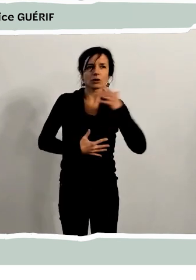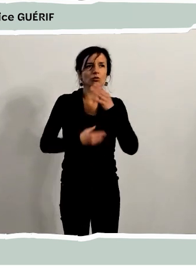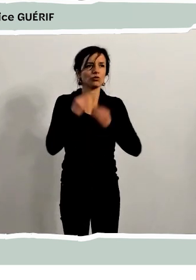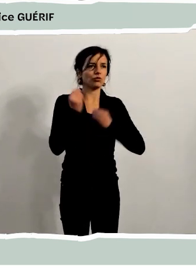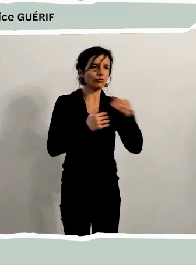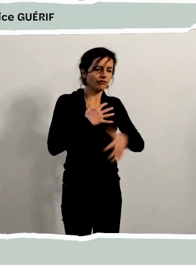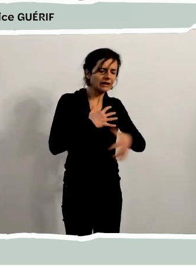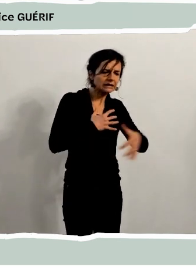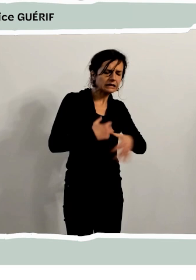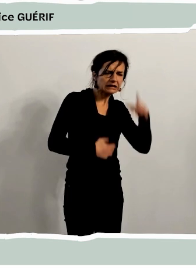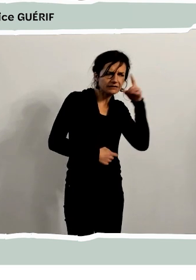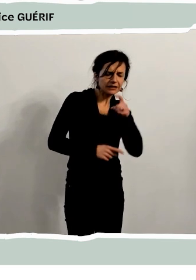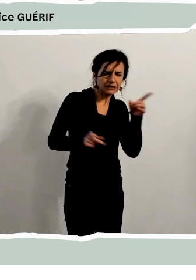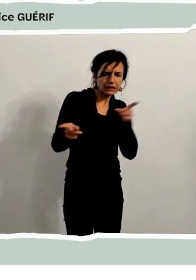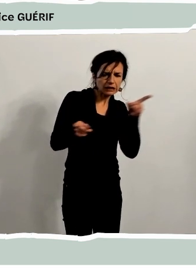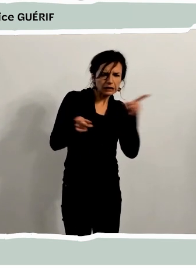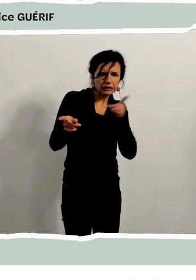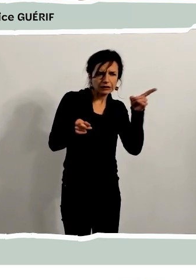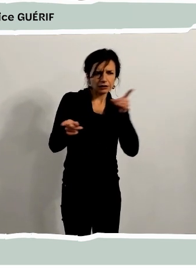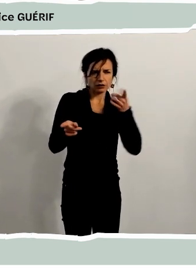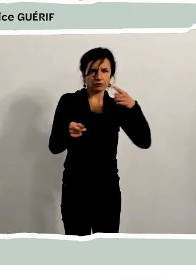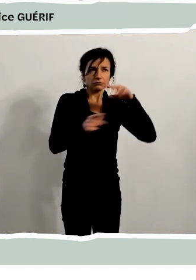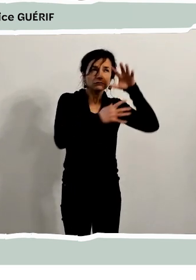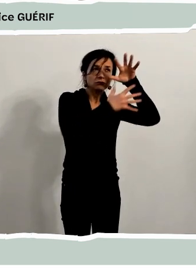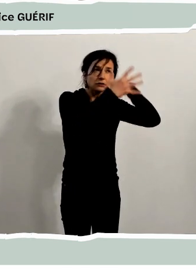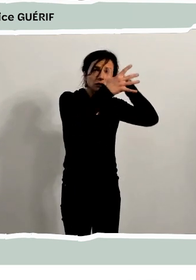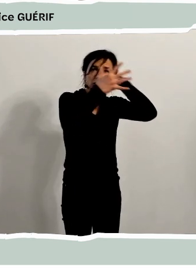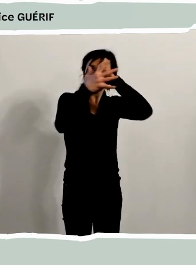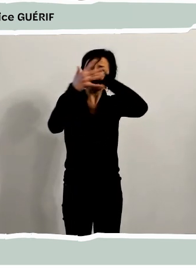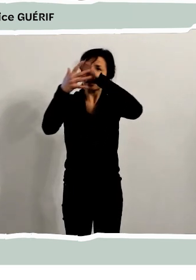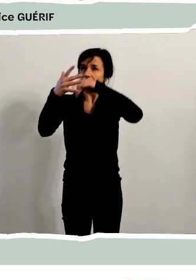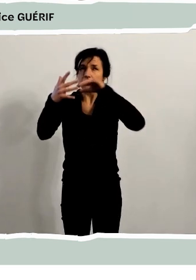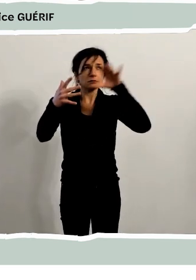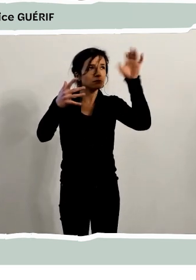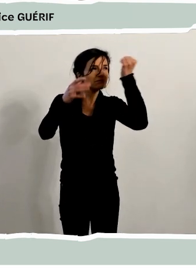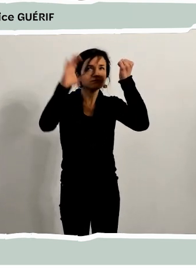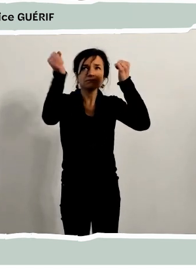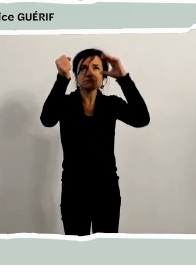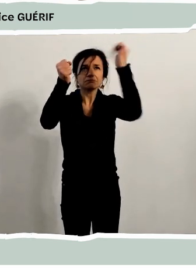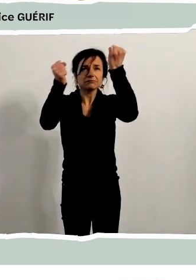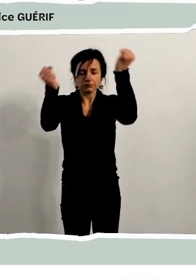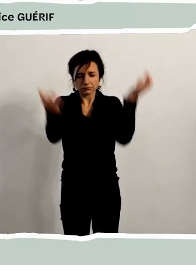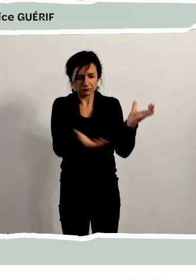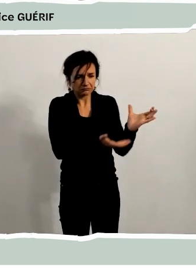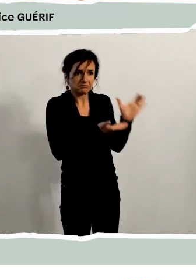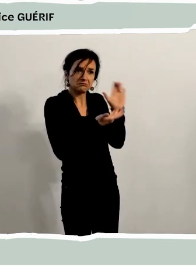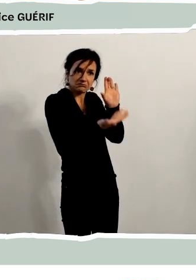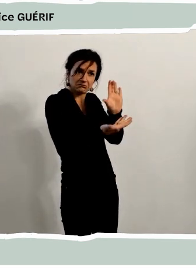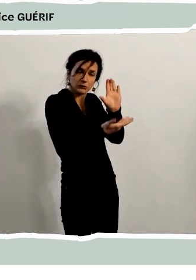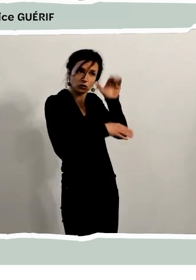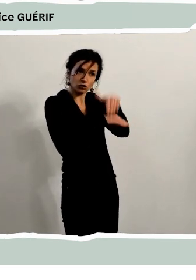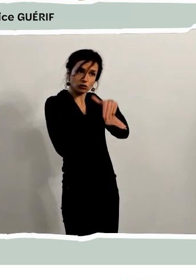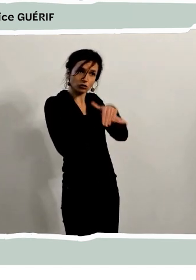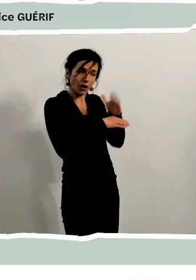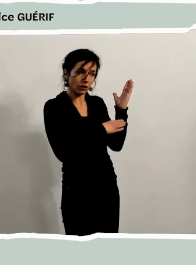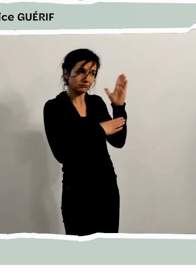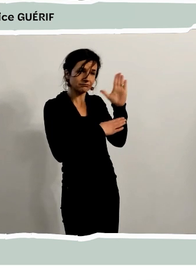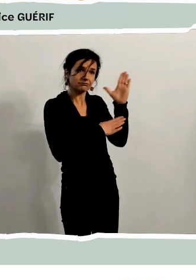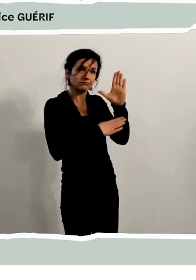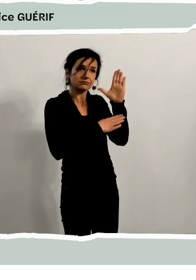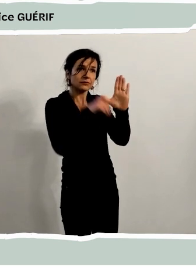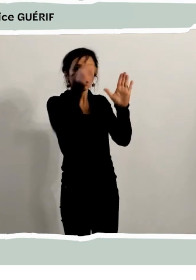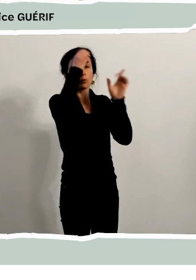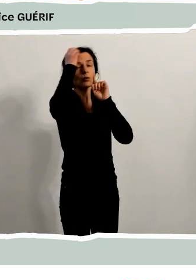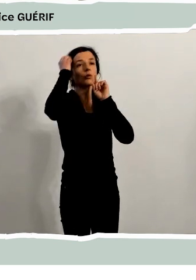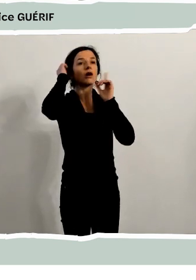en ai sélectionné quelques-unes et je vais vous extraire juste les messages les plus importants pour essayer de